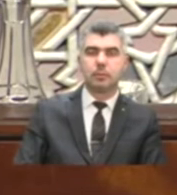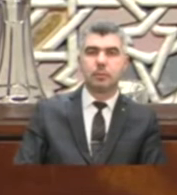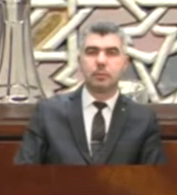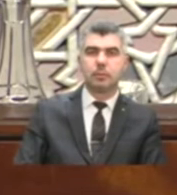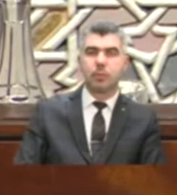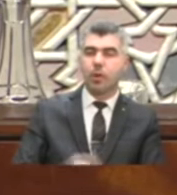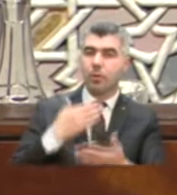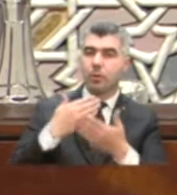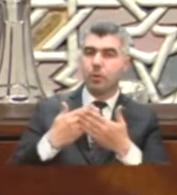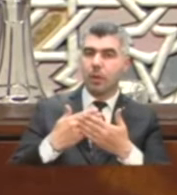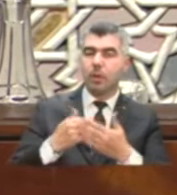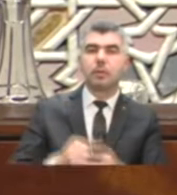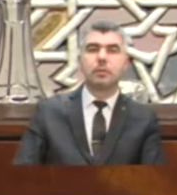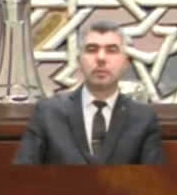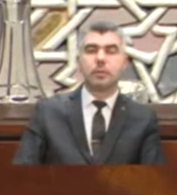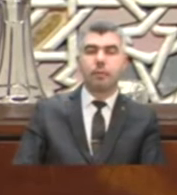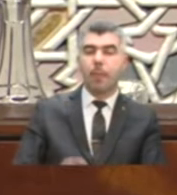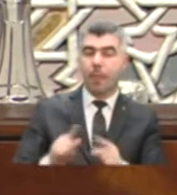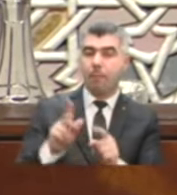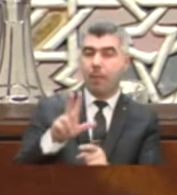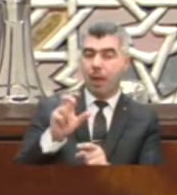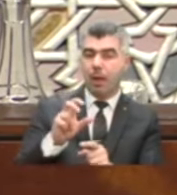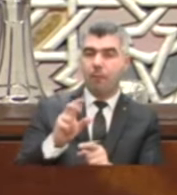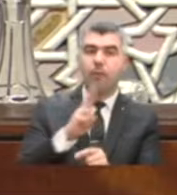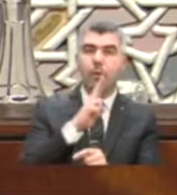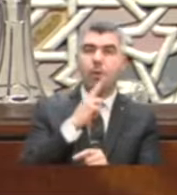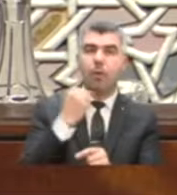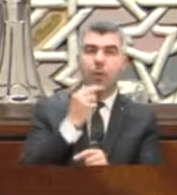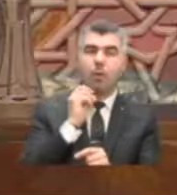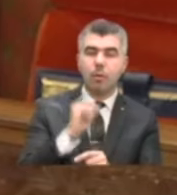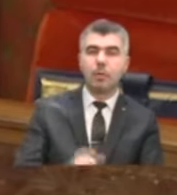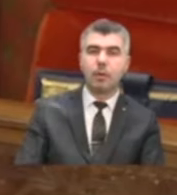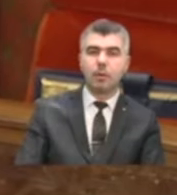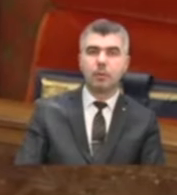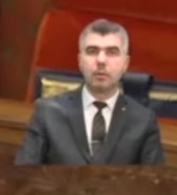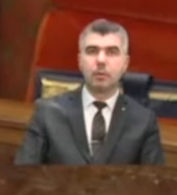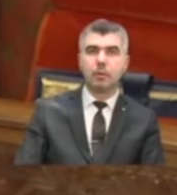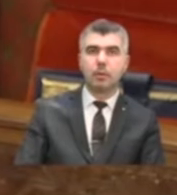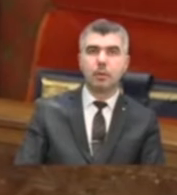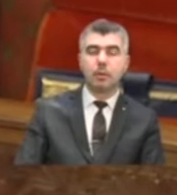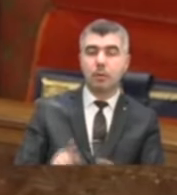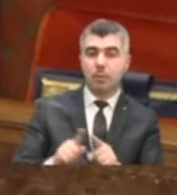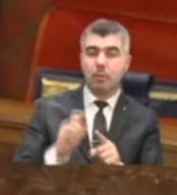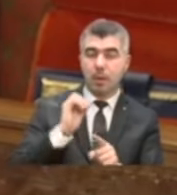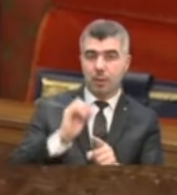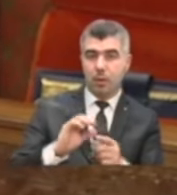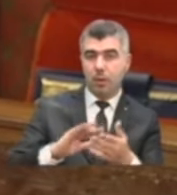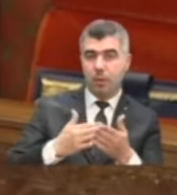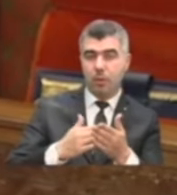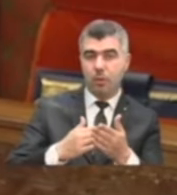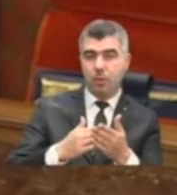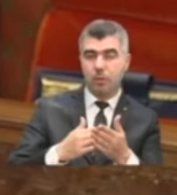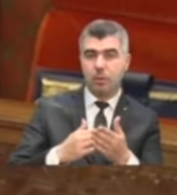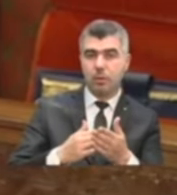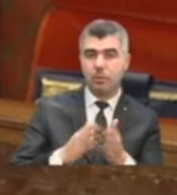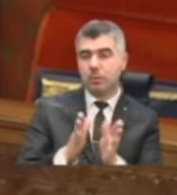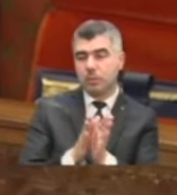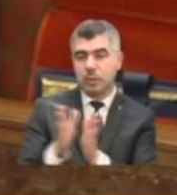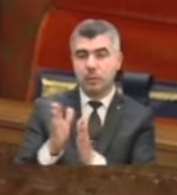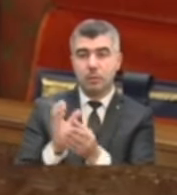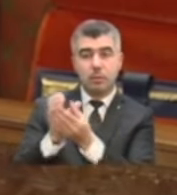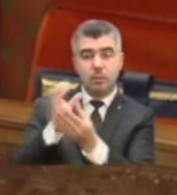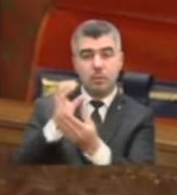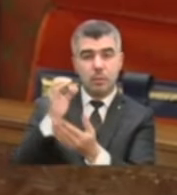شكرا سيد النائب المحترم. كيف تعرفوا هذه الحكومه تولي اهميه بالغه للنقل في العالم القروي، والنقل المزدوج دور